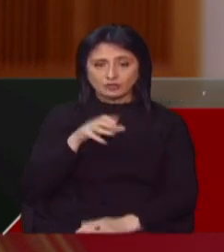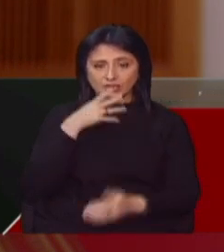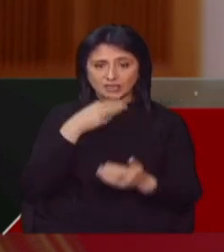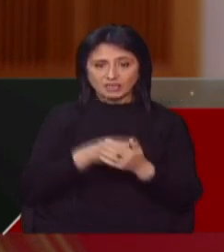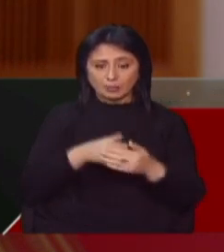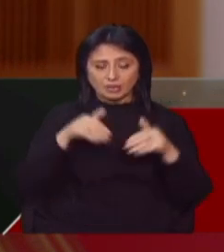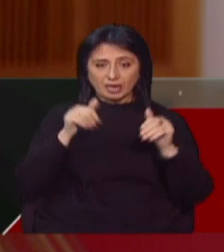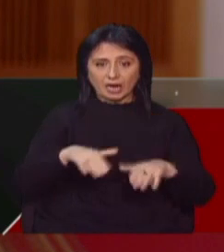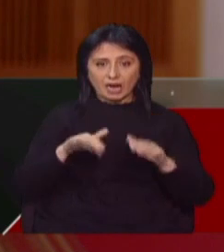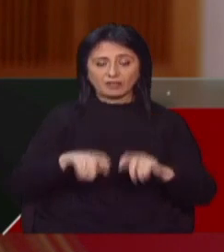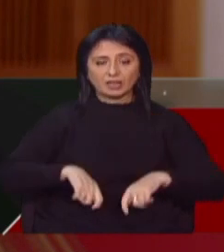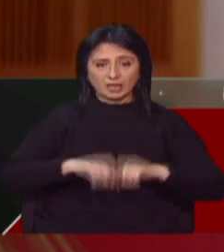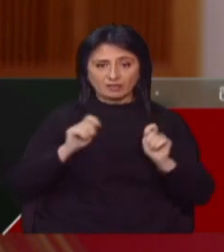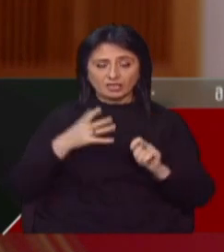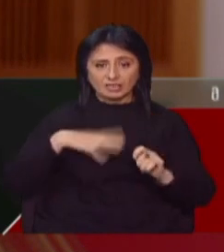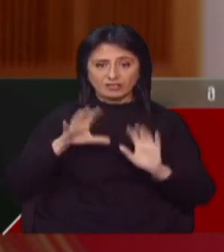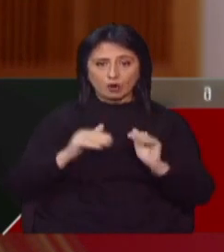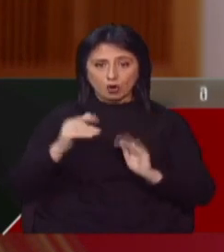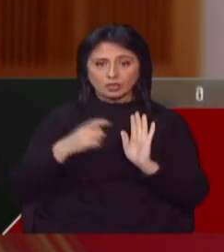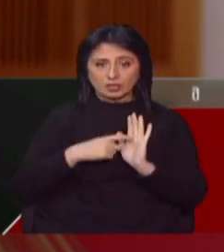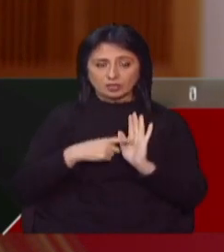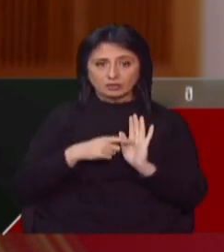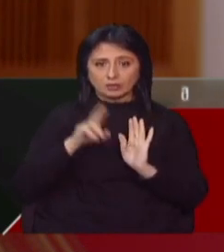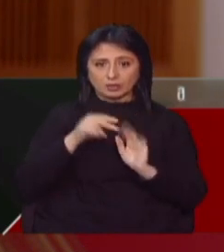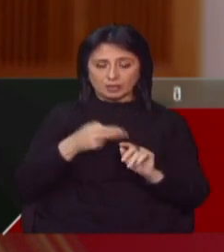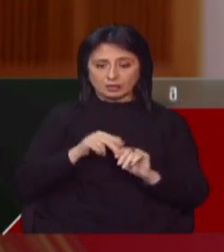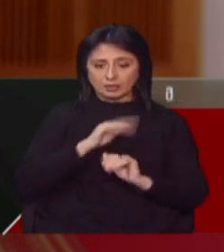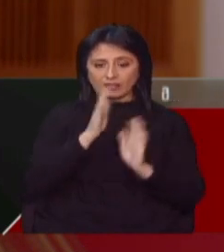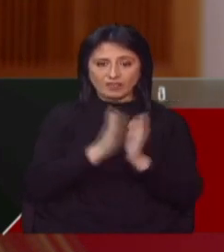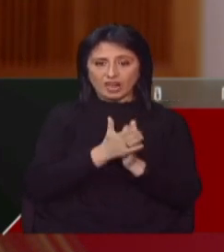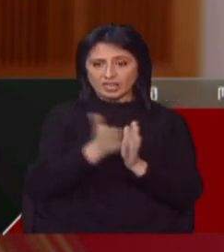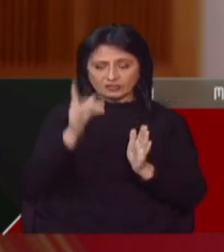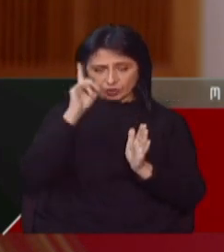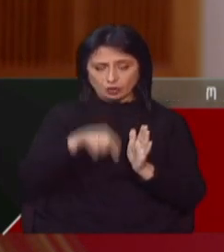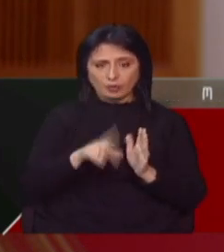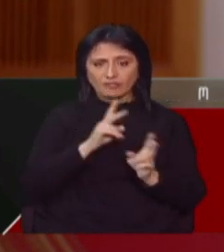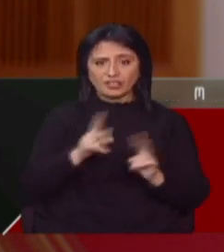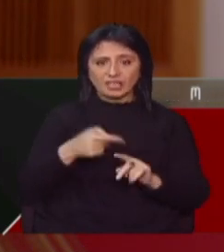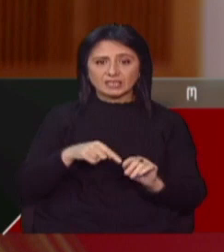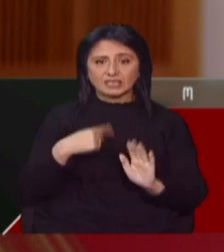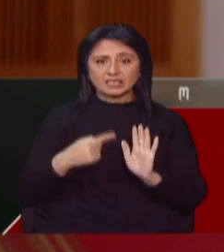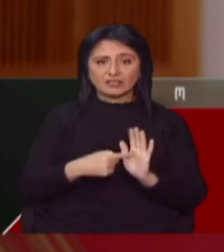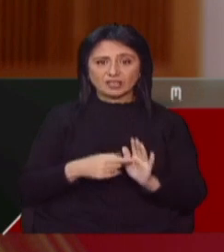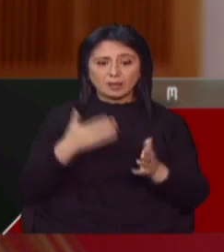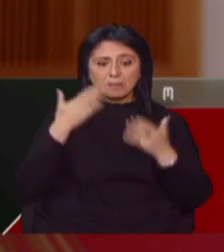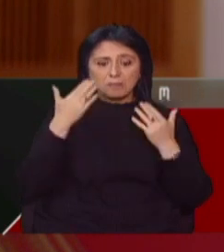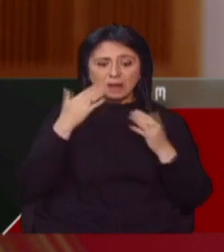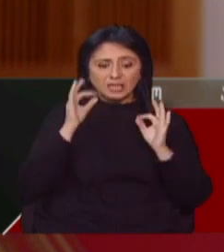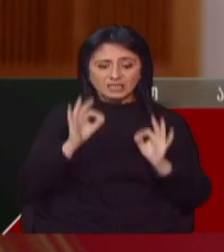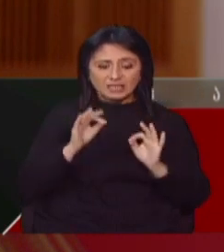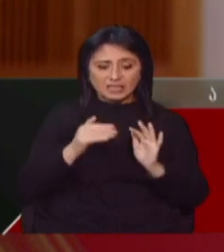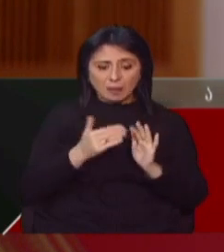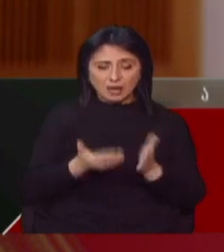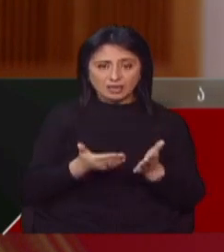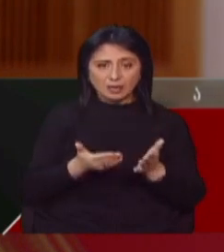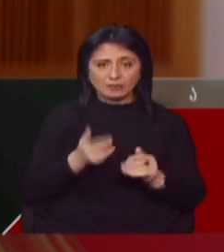საკუთარი გადაწყვეტილებები დაარღვია საქართველოს კონსტიტუცია და ეს ყველასთვის არის ცნობილი, ვინაიდან ეს საკითხი არის მარტივი სამართლებრივი